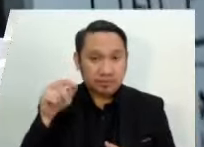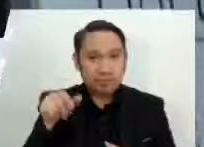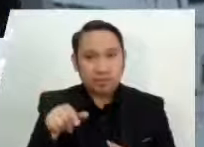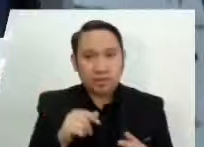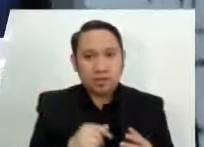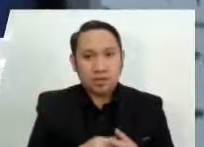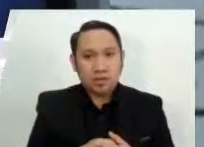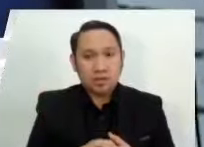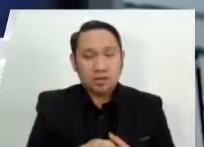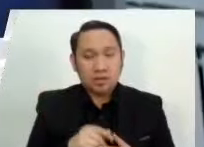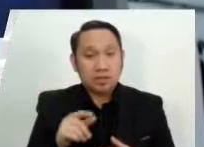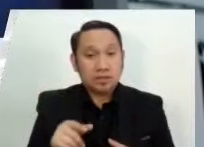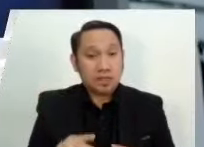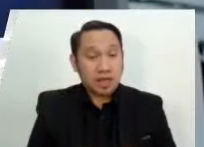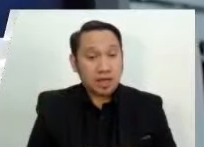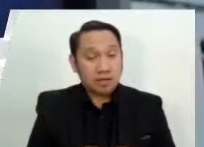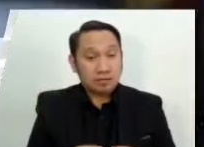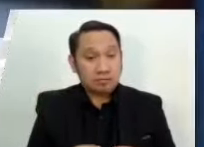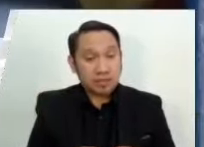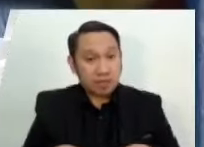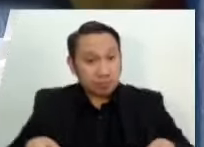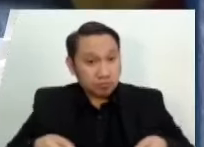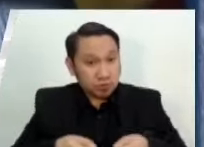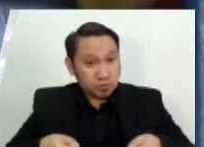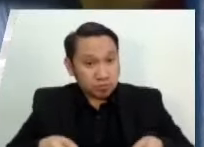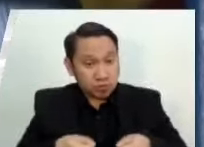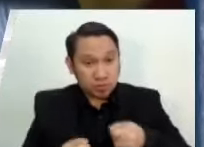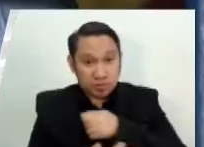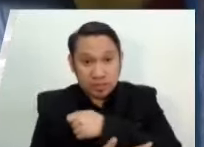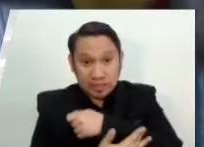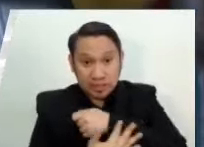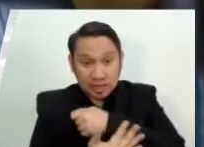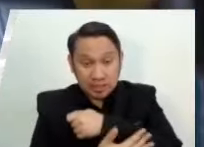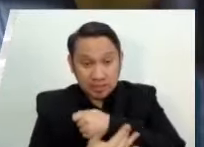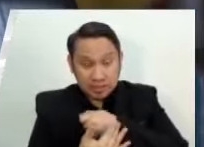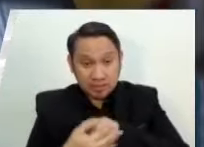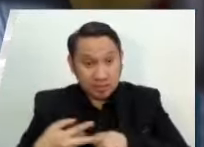sa farmland na damay lang daw. Nasama lang po ako.